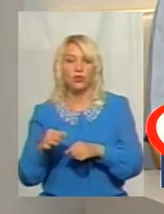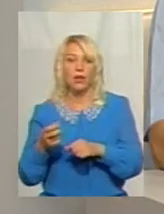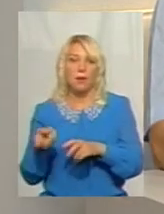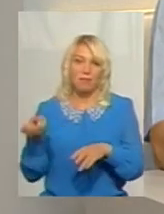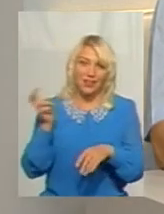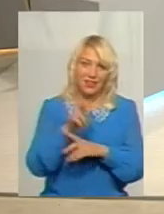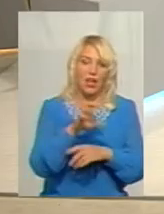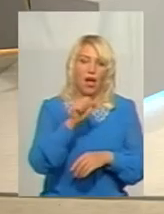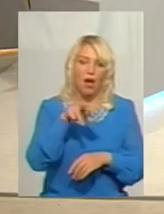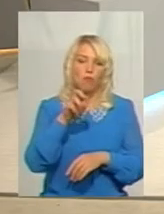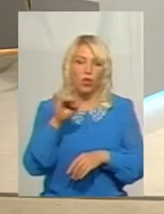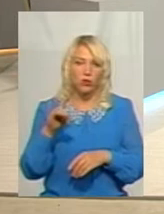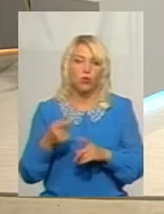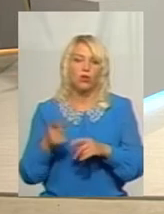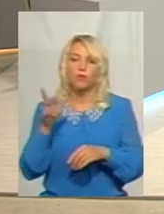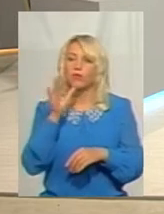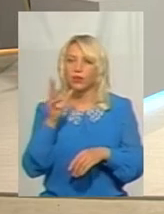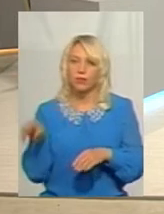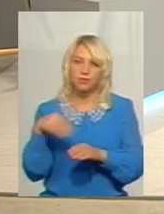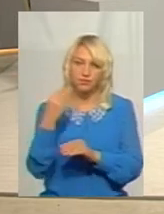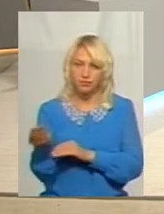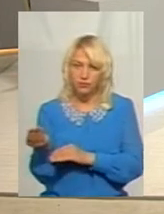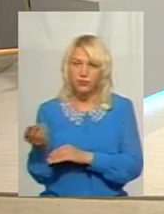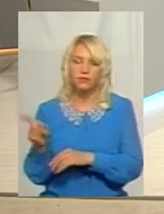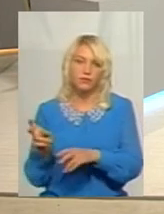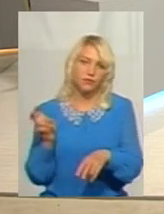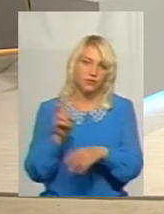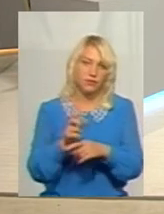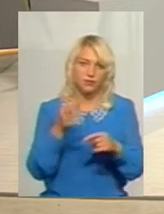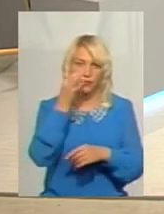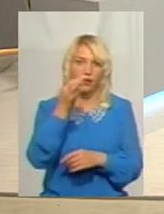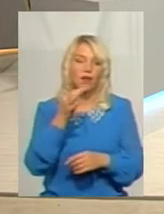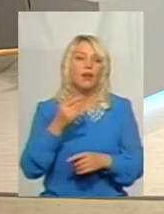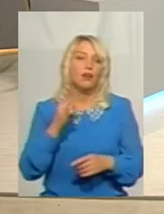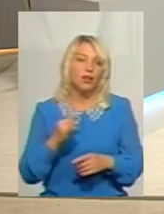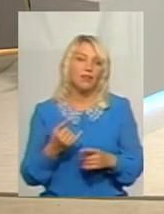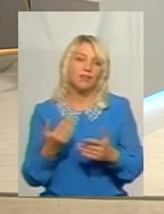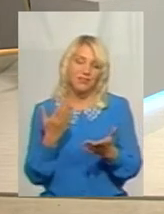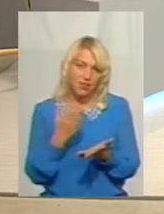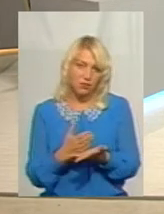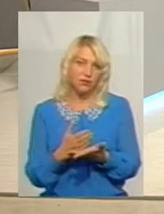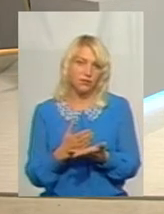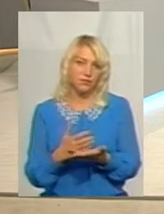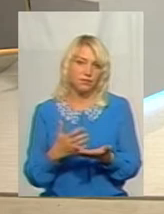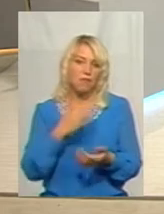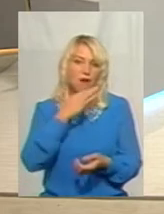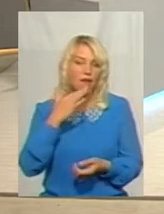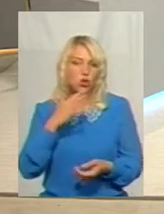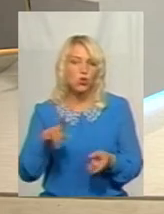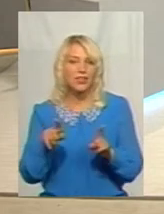амбулаторію, причому встановлюють йому певний час, на коли він може прийти. Ну, звісно, тут є багато